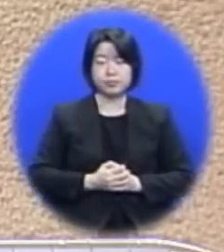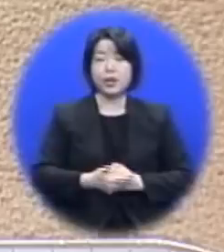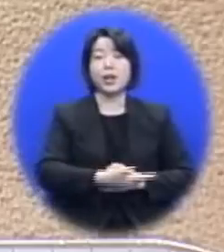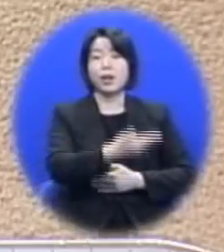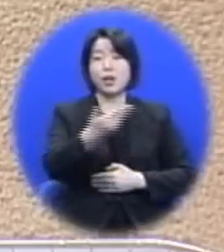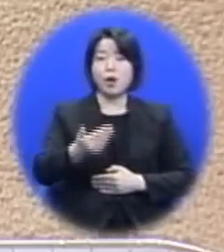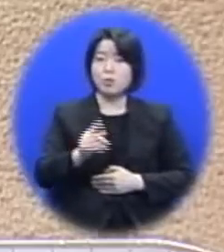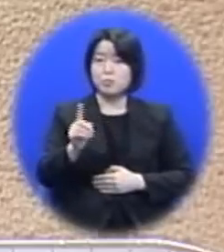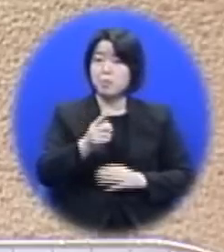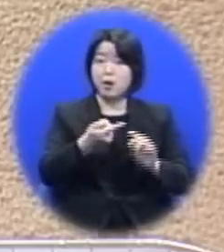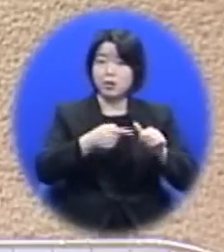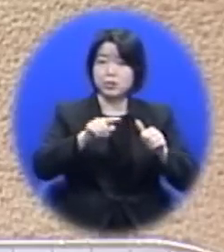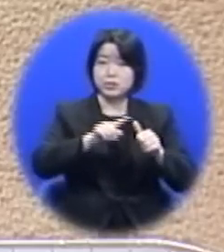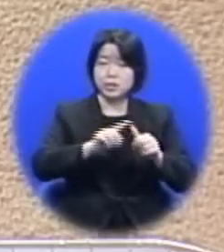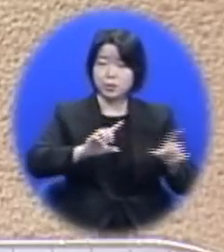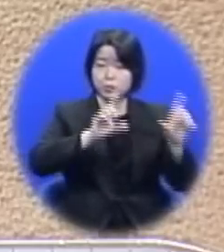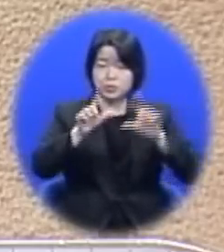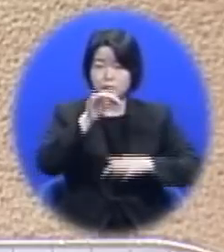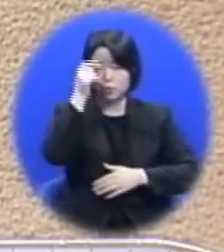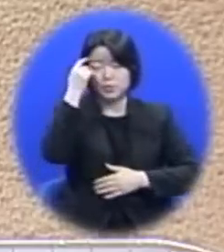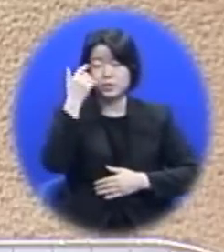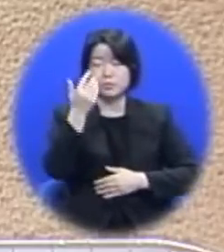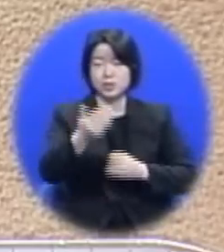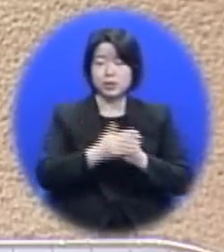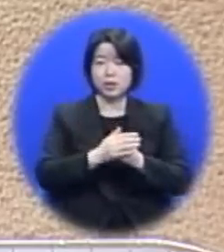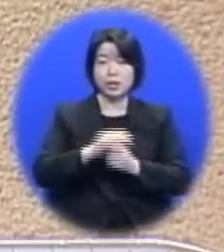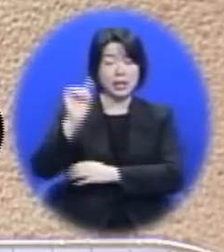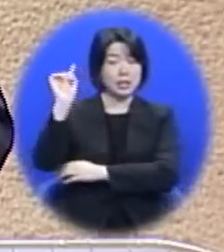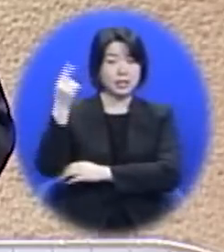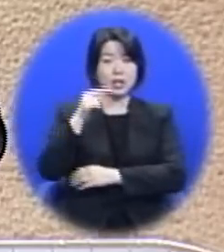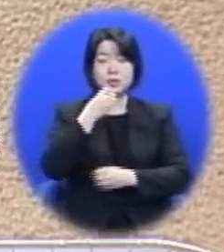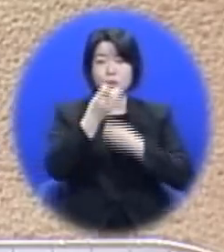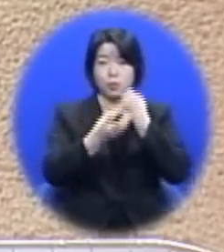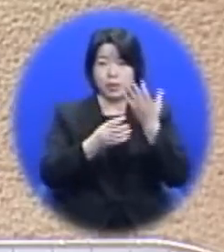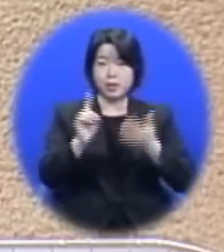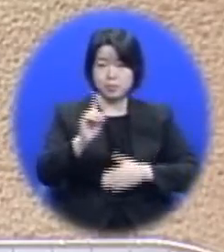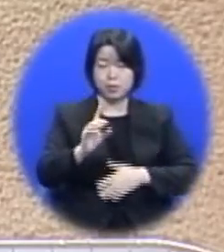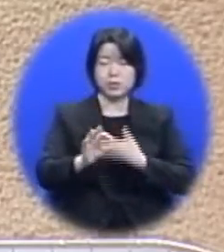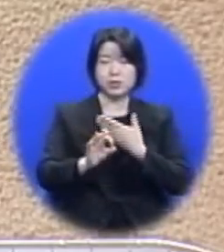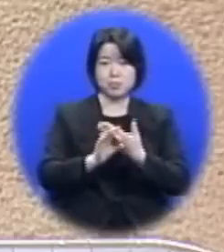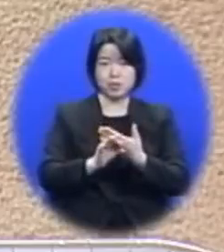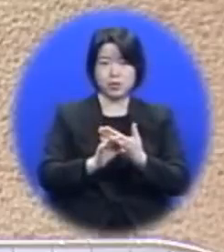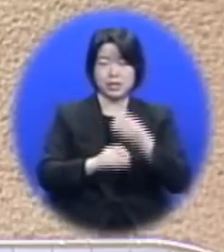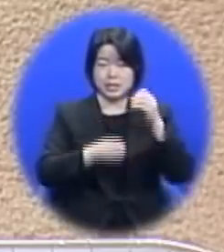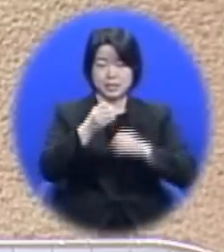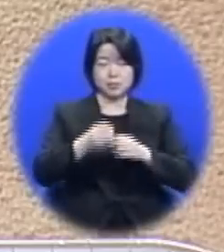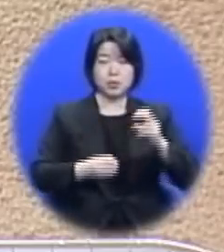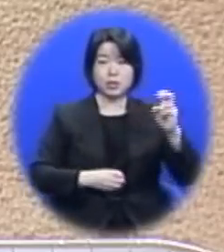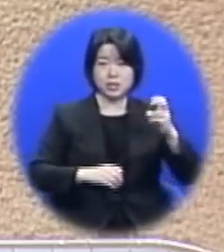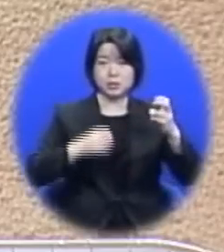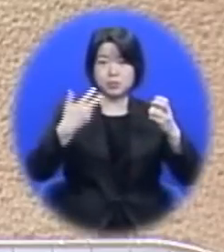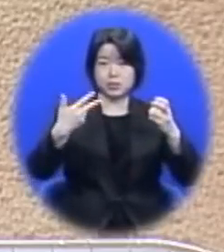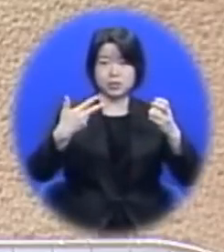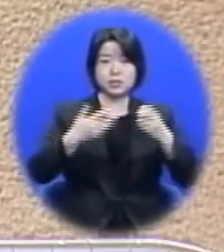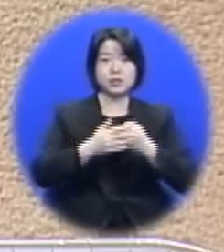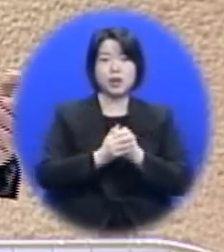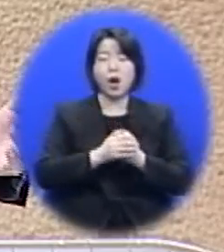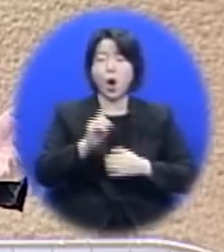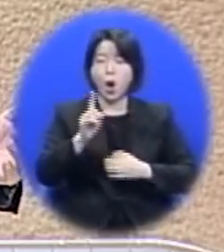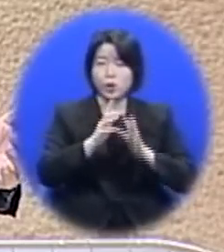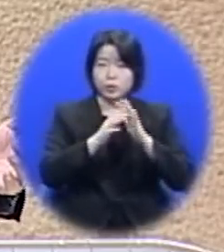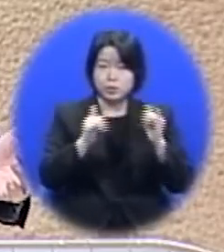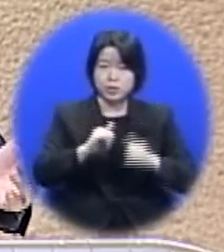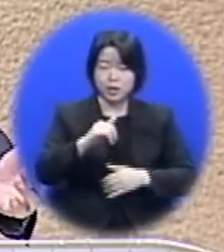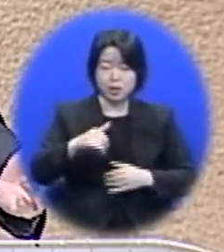여러분 뭐 의지하고 사십니까? 다윗은 이렇게 고백했습니다. 시편 20편 7절에 어떤